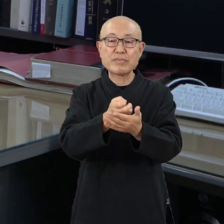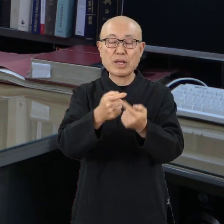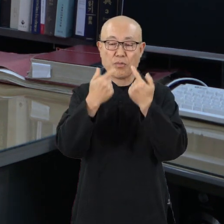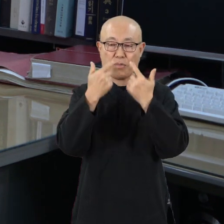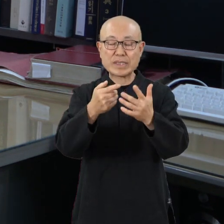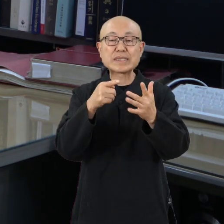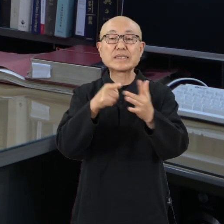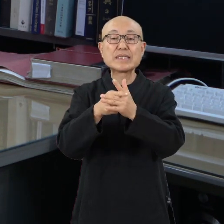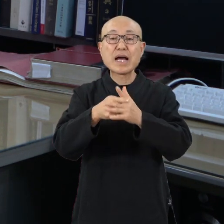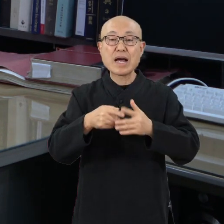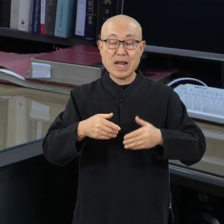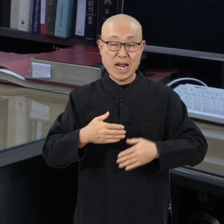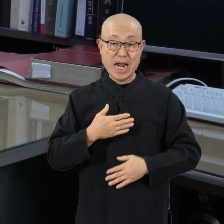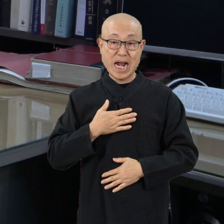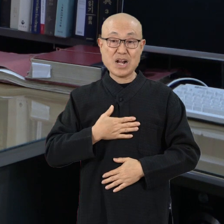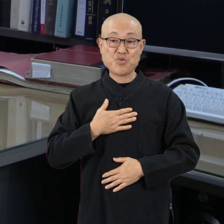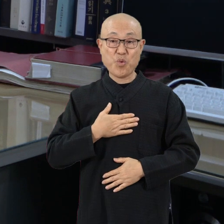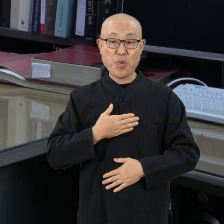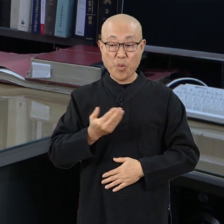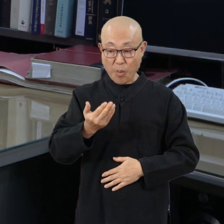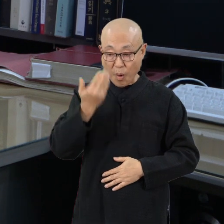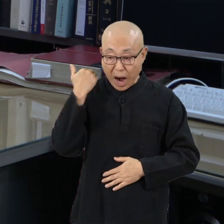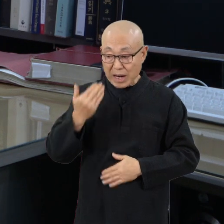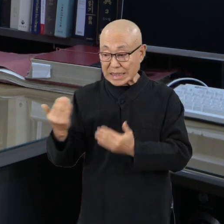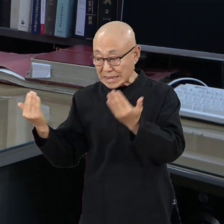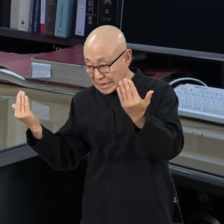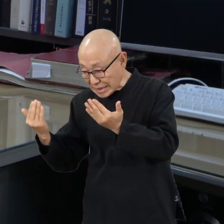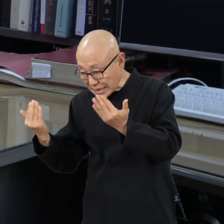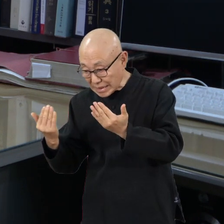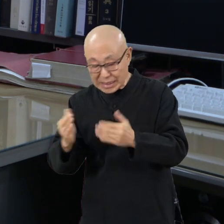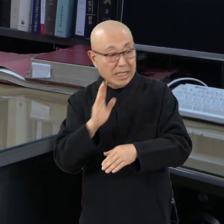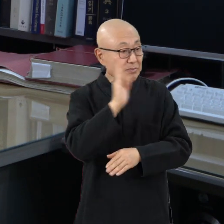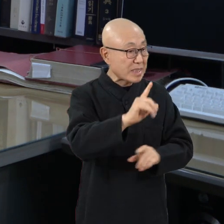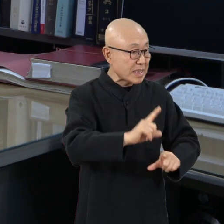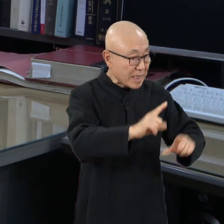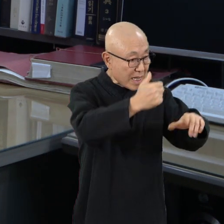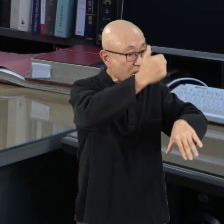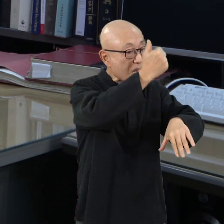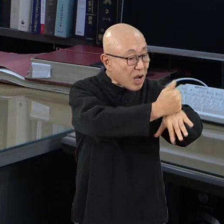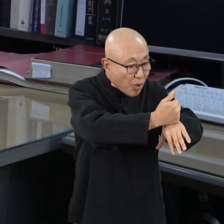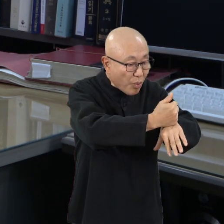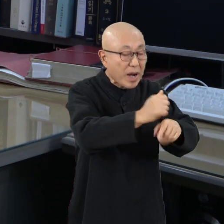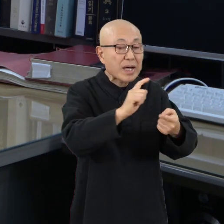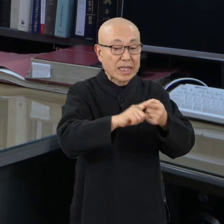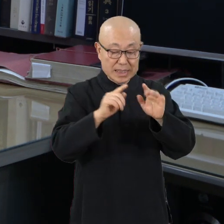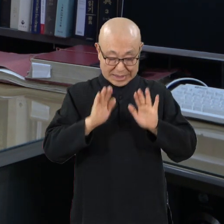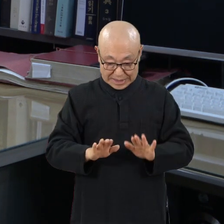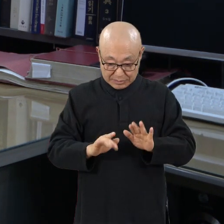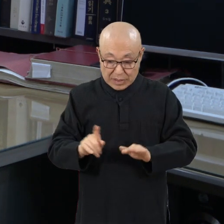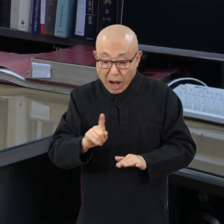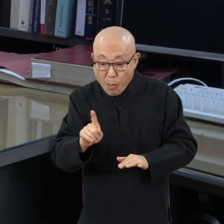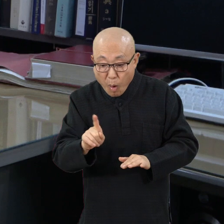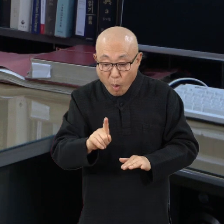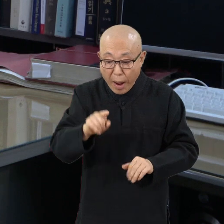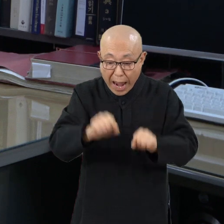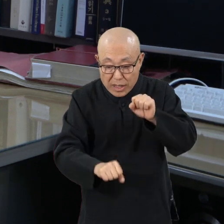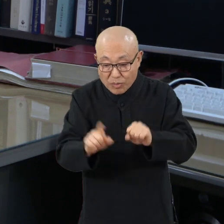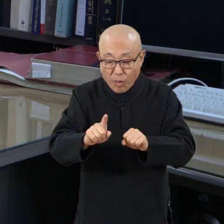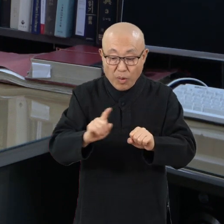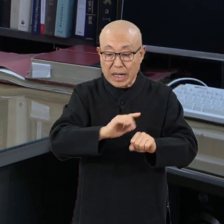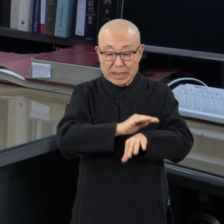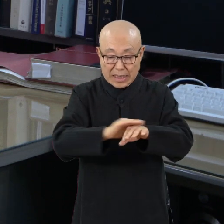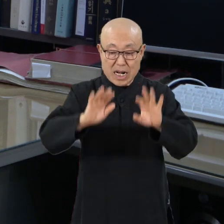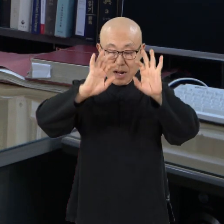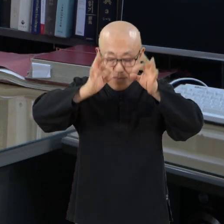의지해서 과거의 원인을 보고 미래의 결과에 대해서 현재 우리는 끝없는 조건을